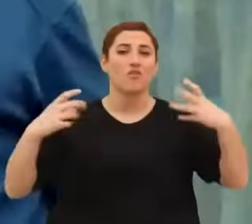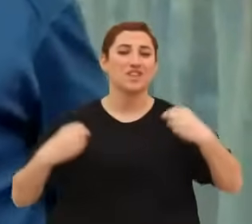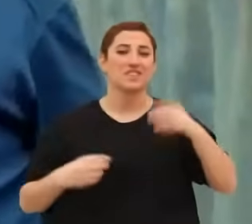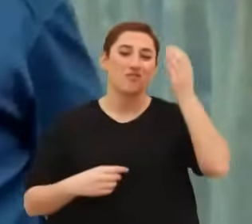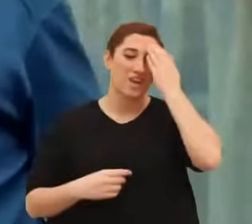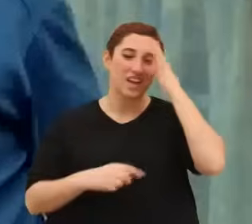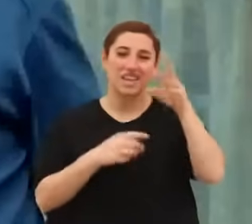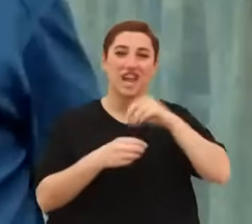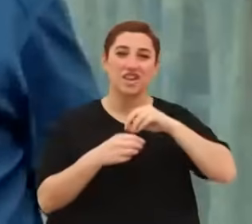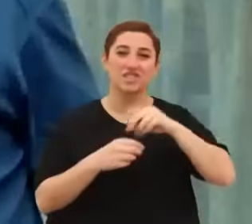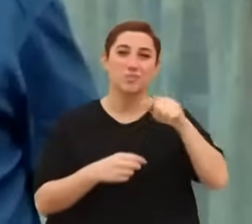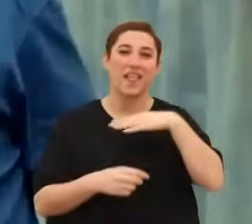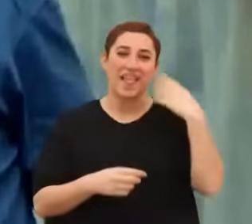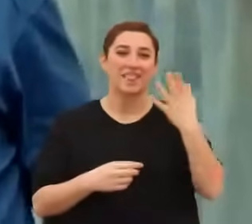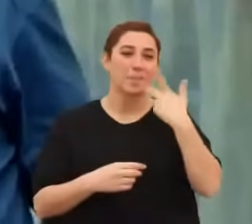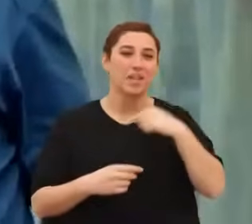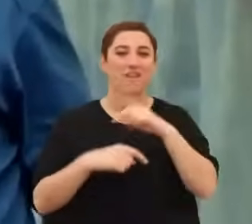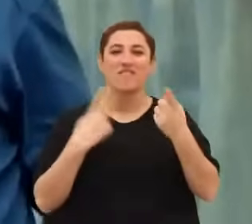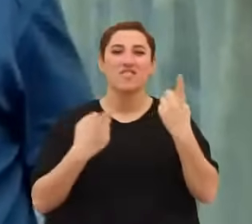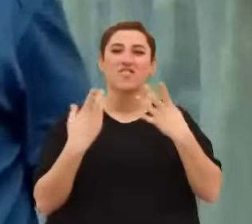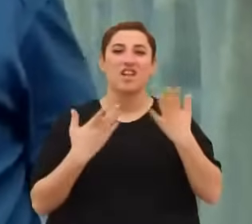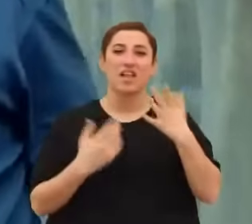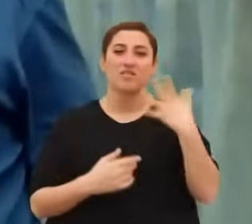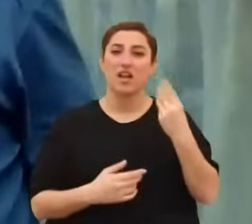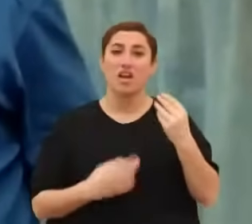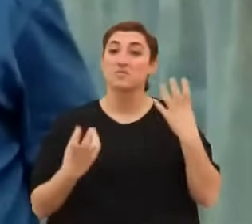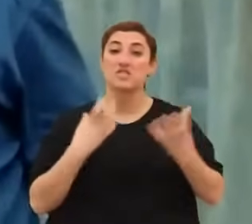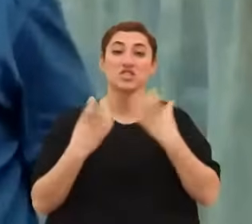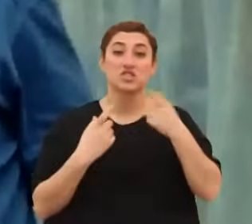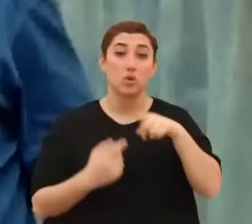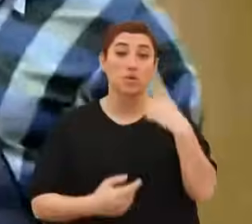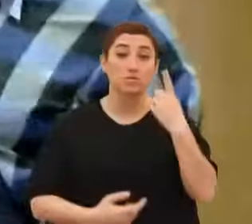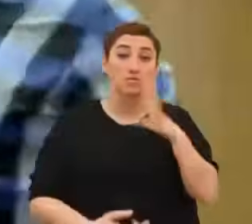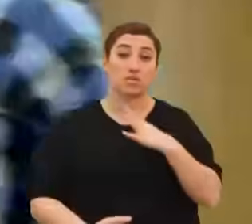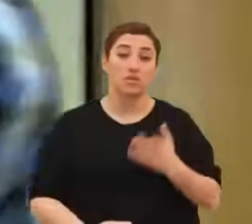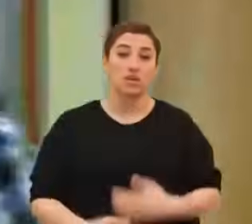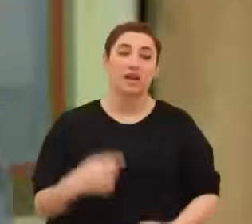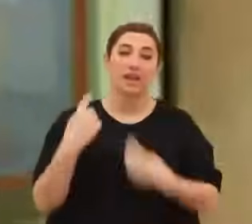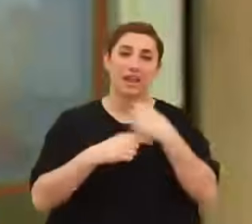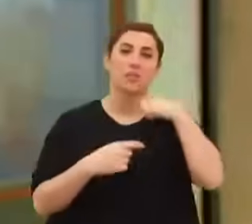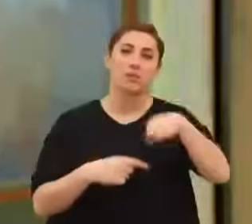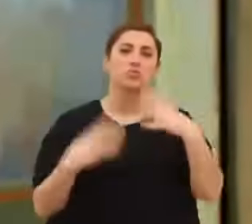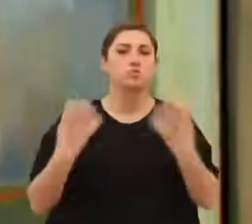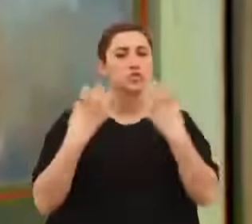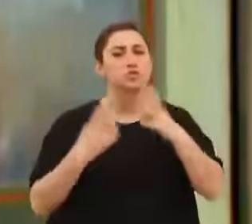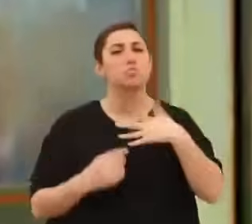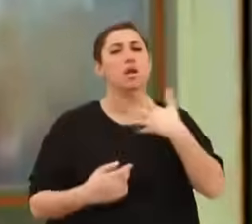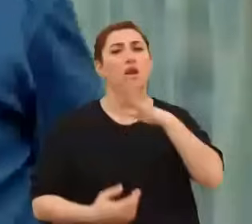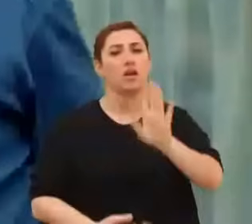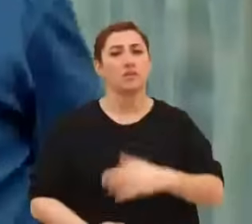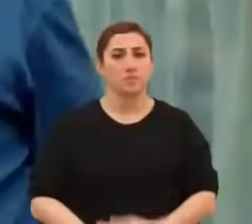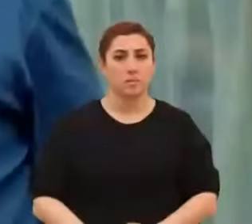fakir fukaraya ki... ...hani böyle etli pilavlı falan daha nasıl pişireceğiz öyle bir şey bu. Yenge ben bunu güzel pişiririm, sen merak etme